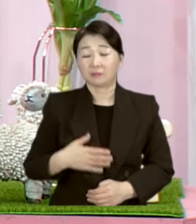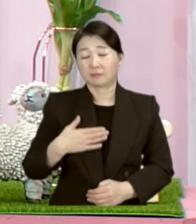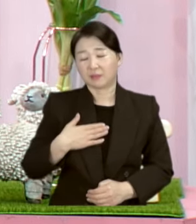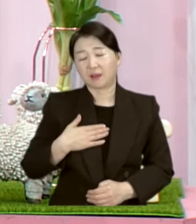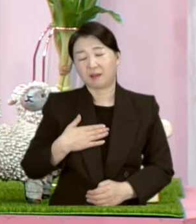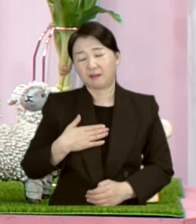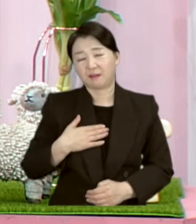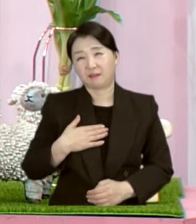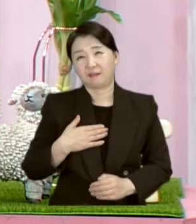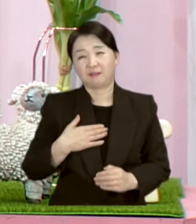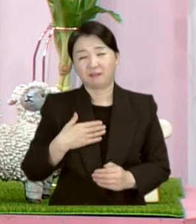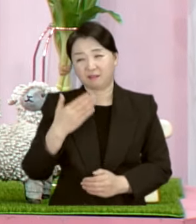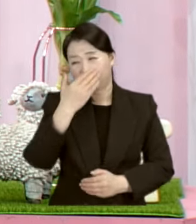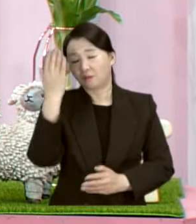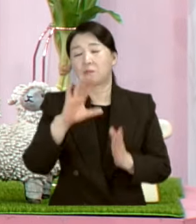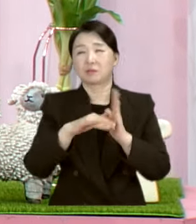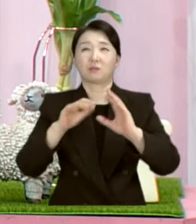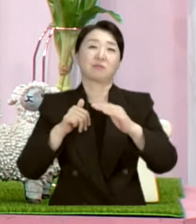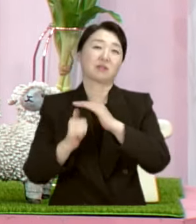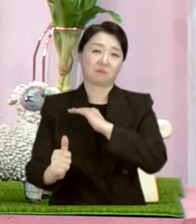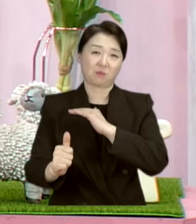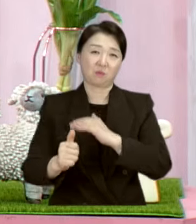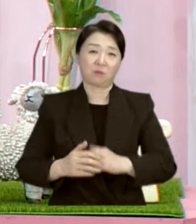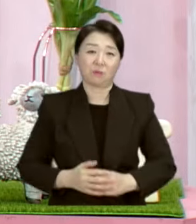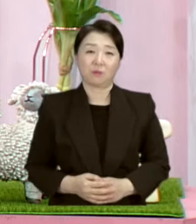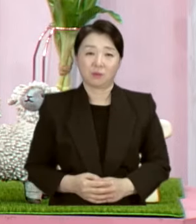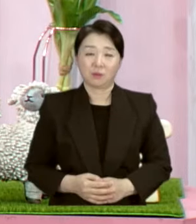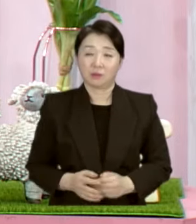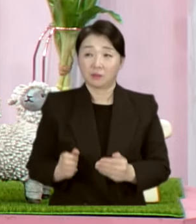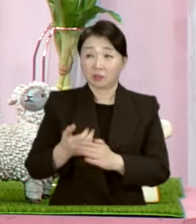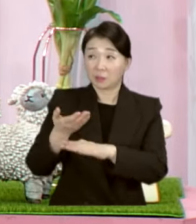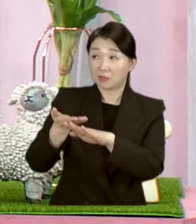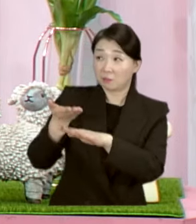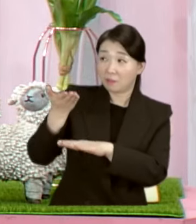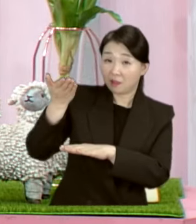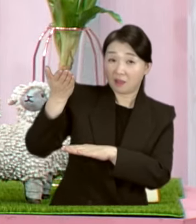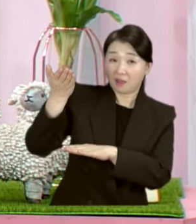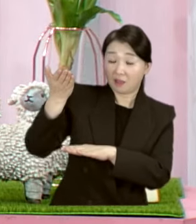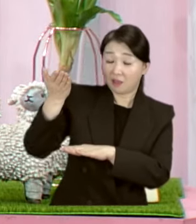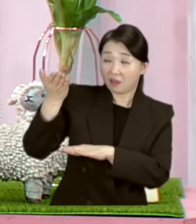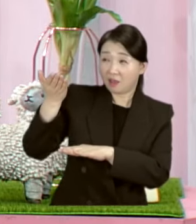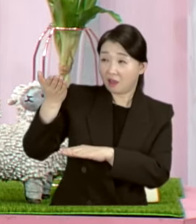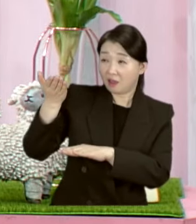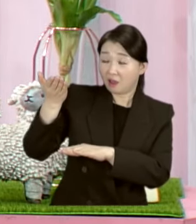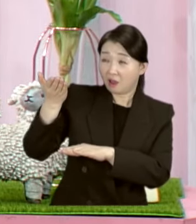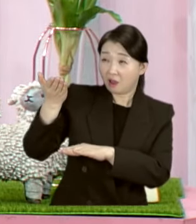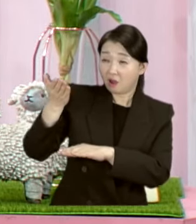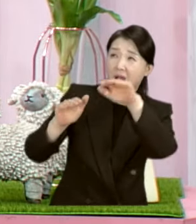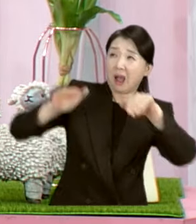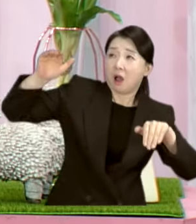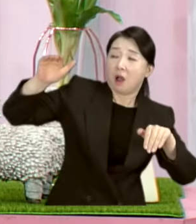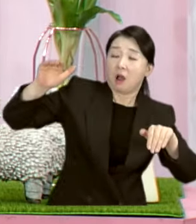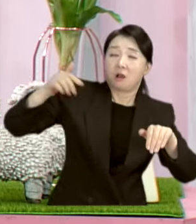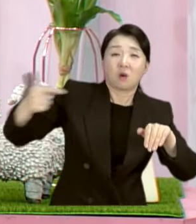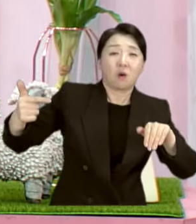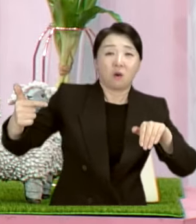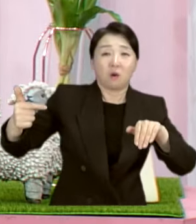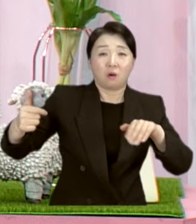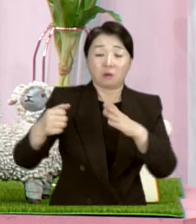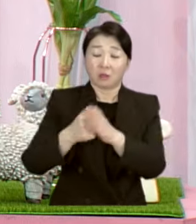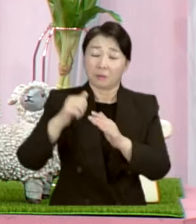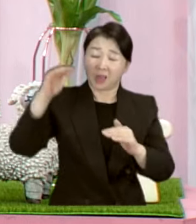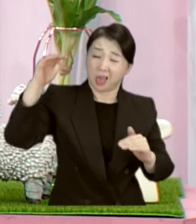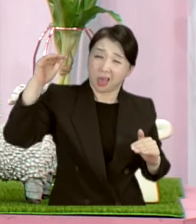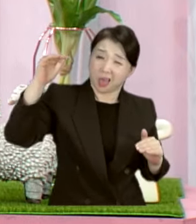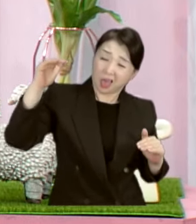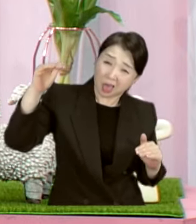나이에 국가대표가 되다 보니까 네네. 네. 그 당시에 국가대표 선배들의 경기력이 너무 좋아서 네. 그 당시에 그 실력